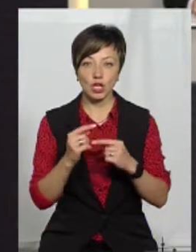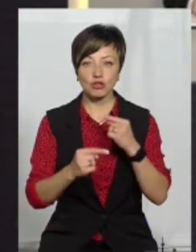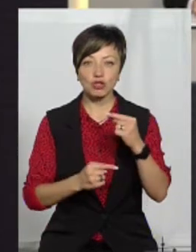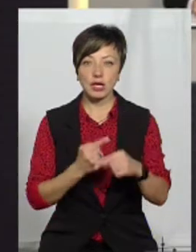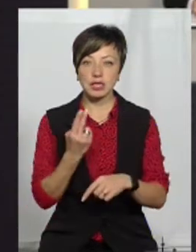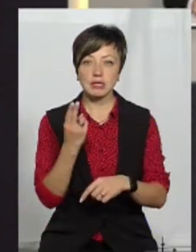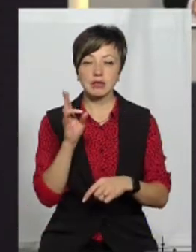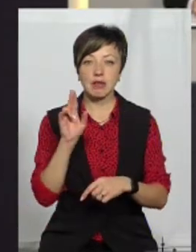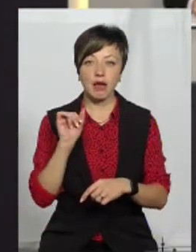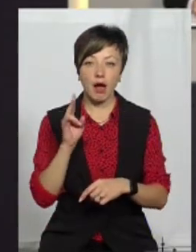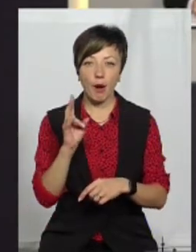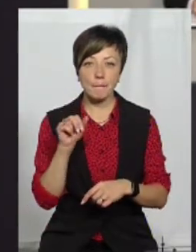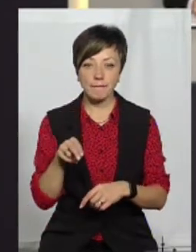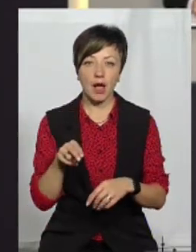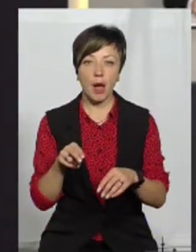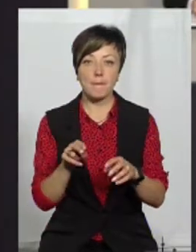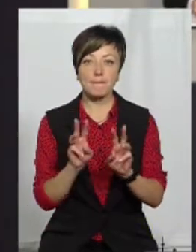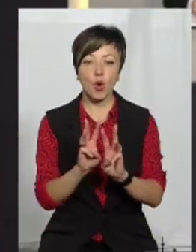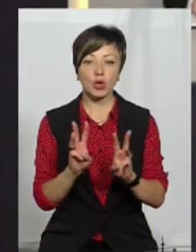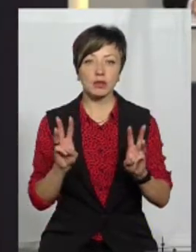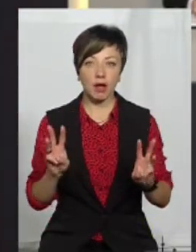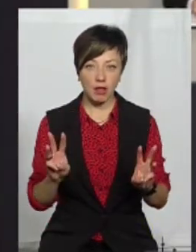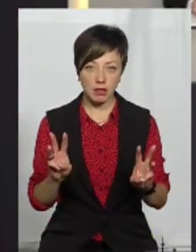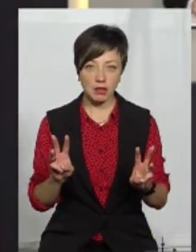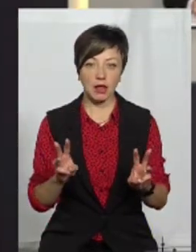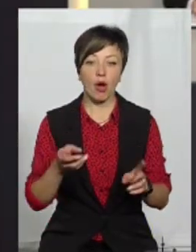наш портал, який називається «Онлайн будинок юстиції».